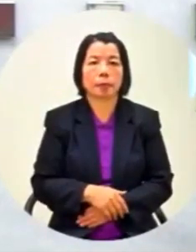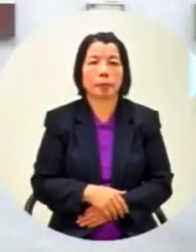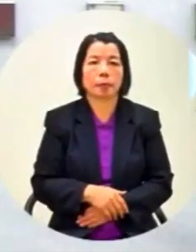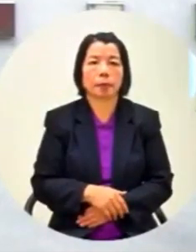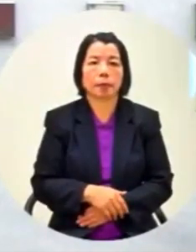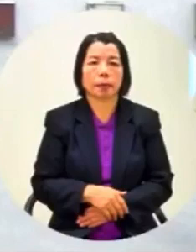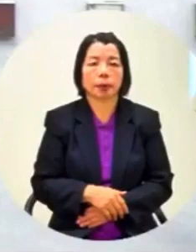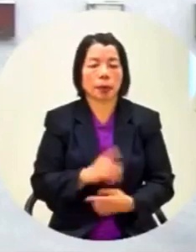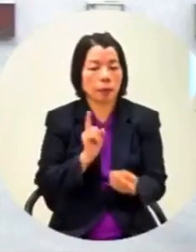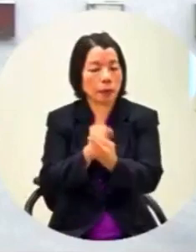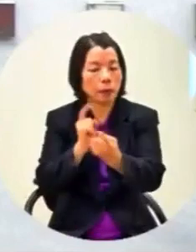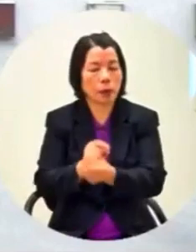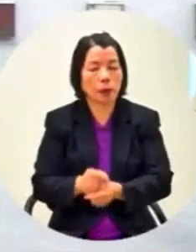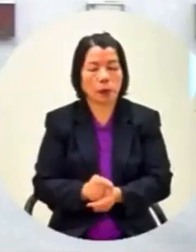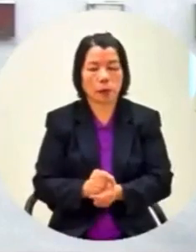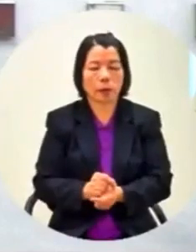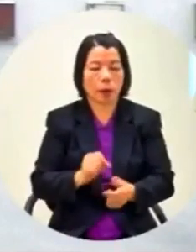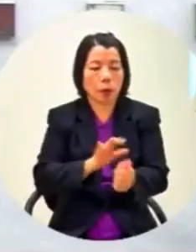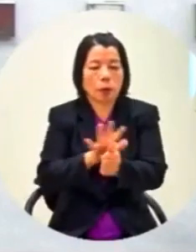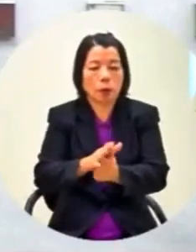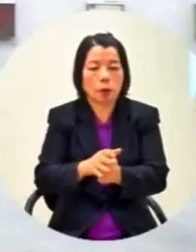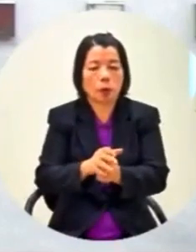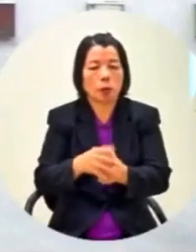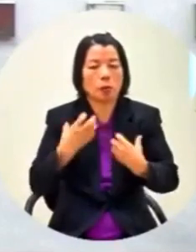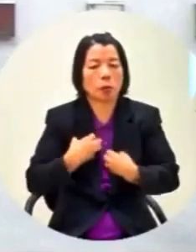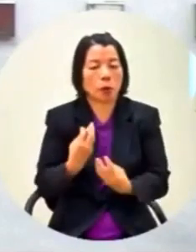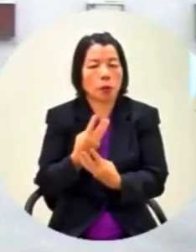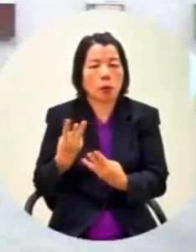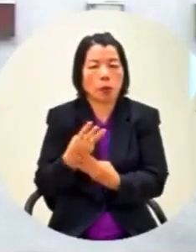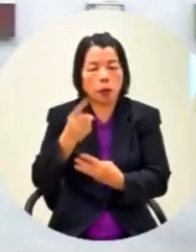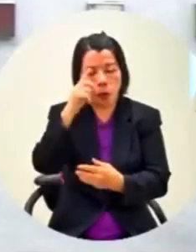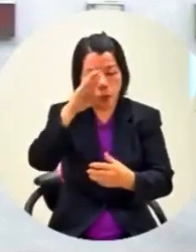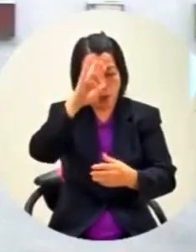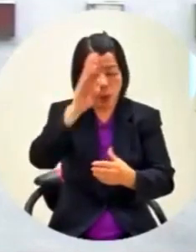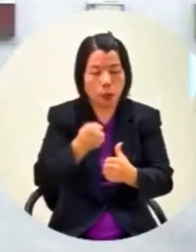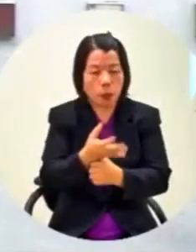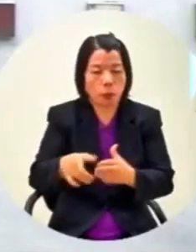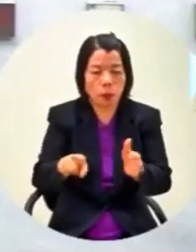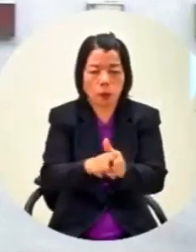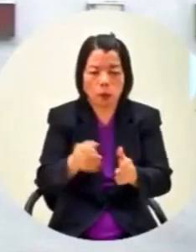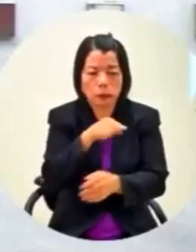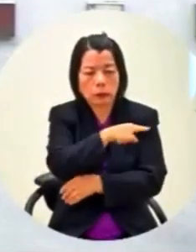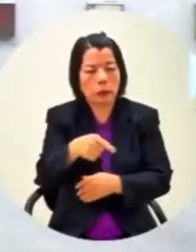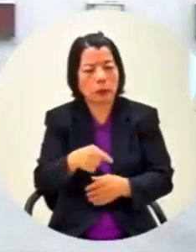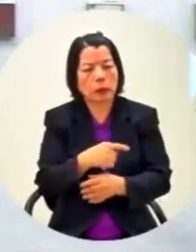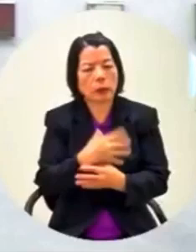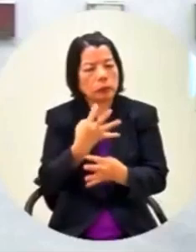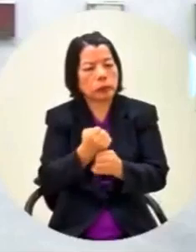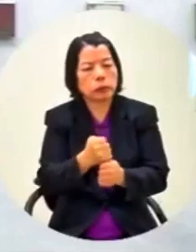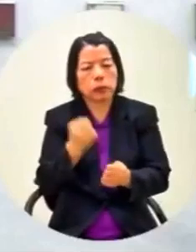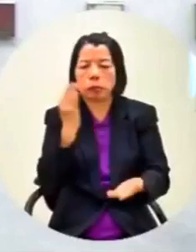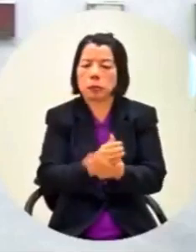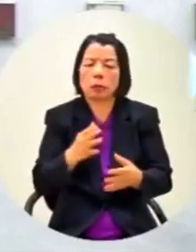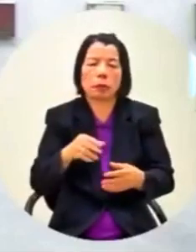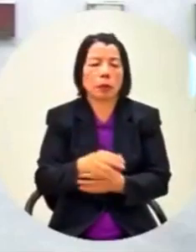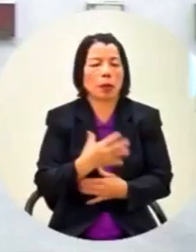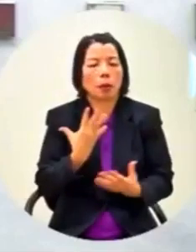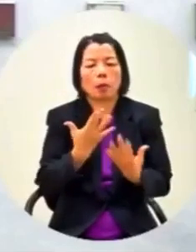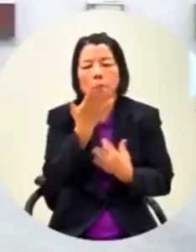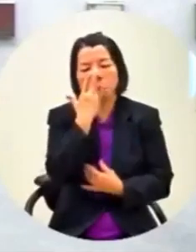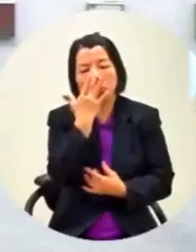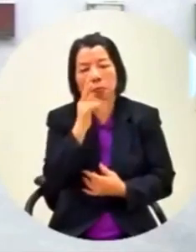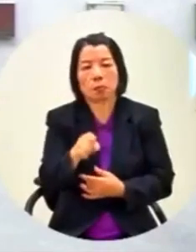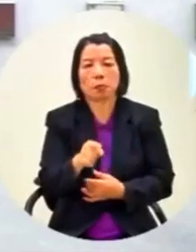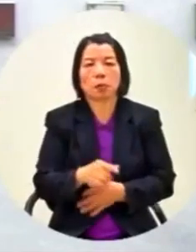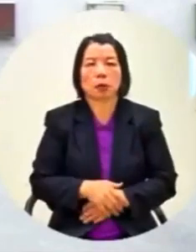面对新冠肺炎的疫情，在不可测之看不到尽头的时刻，要市府跟议会让我们一起